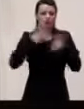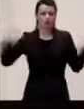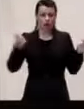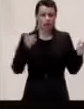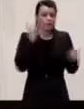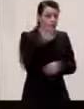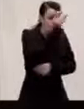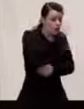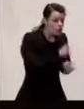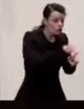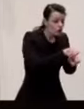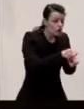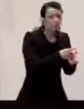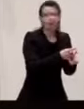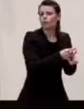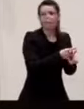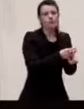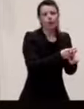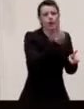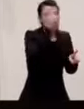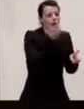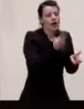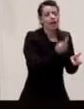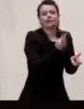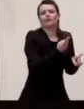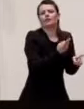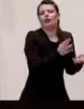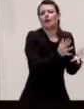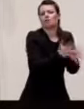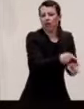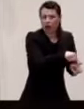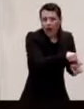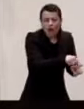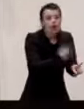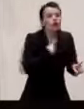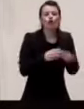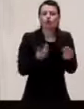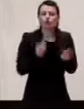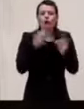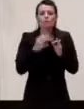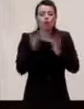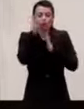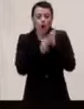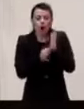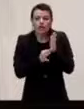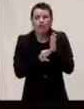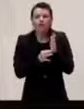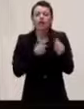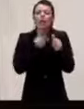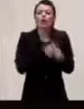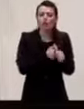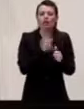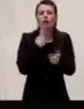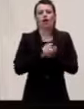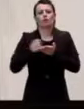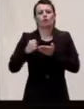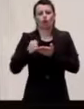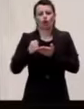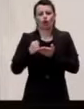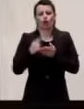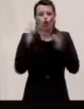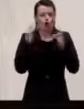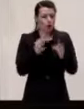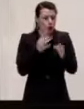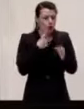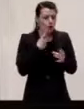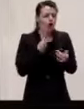in cui il paziente è terminale, attiviamo, si allegano le linee guida del protocollo della sedazione e dei palliativi.